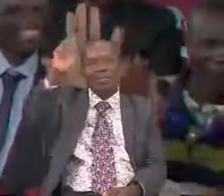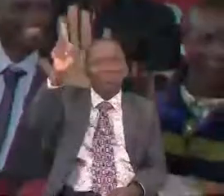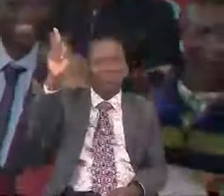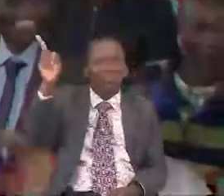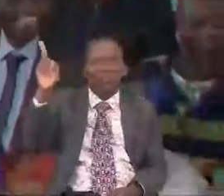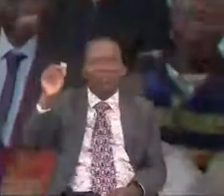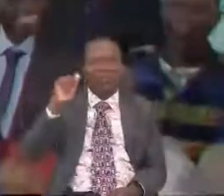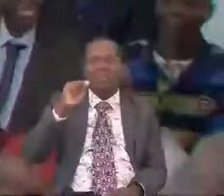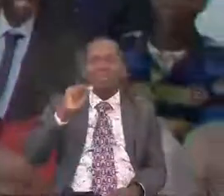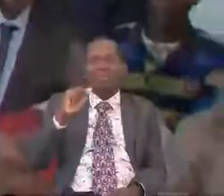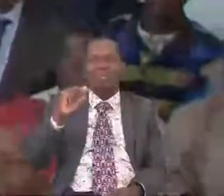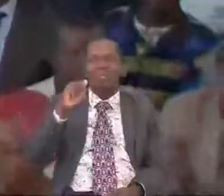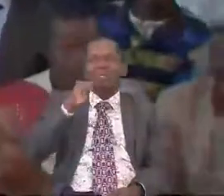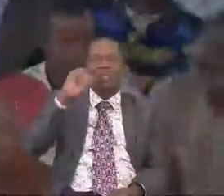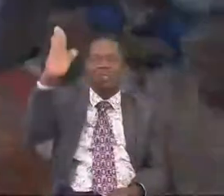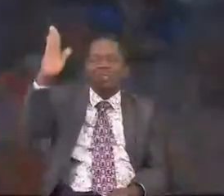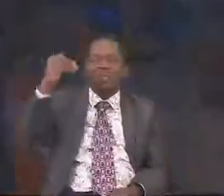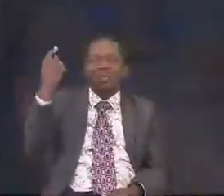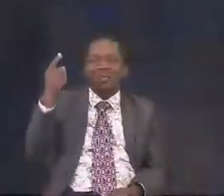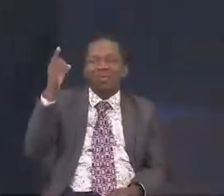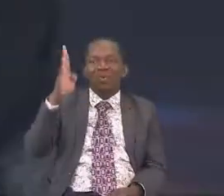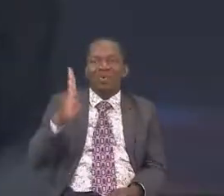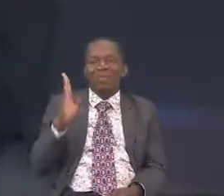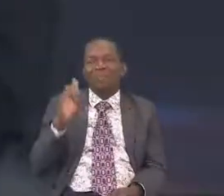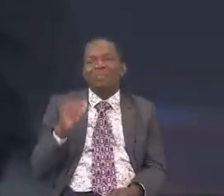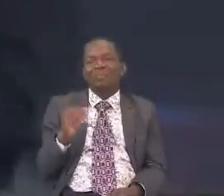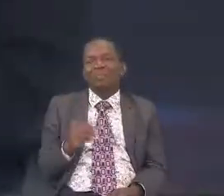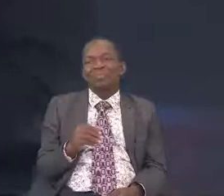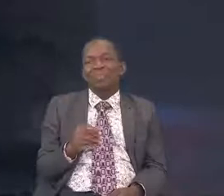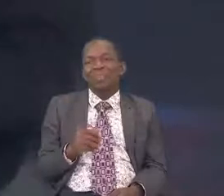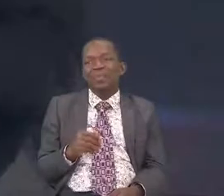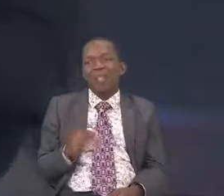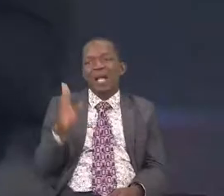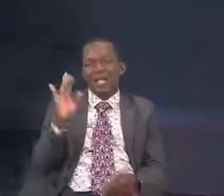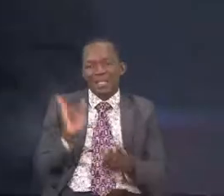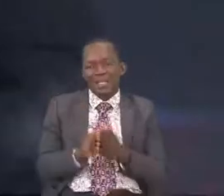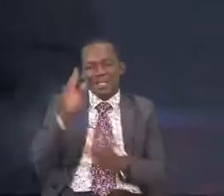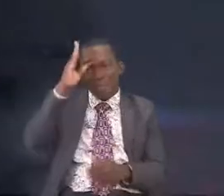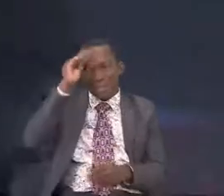une fille de destinée. Que Dieu vous bénisse. Et les... cet homme occulte